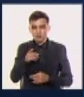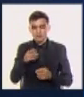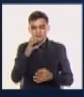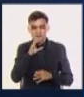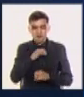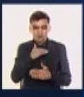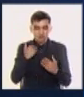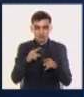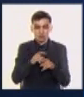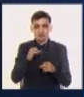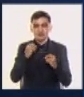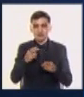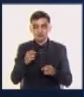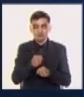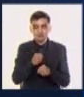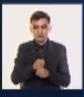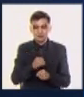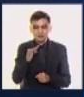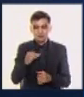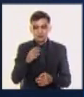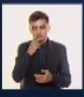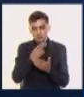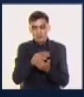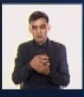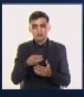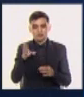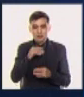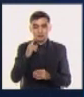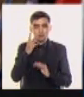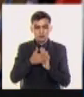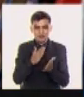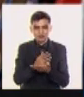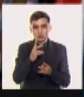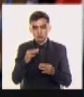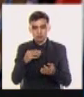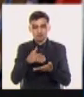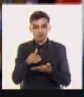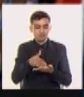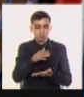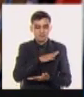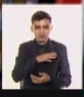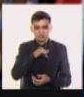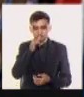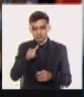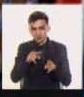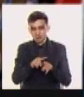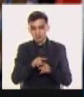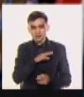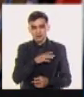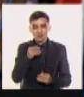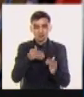но рецепты достаточно понятны очевидные но они нами постоянно игнорируются это радикальная транспарентность в